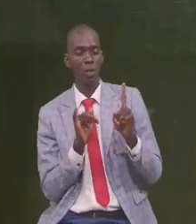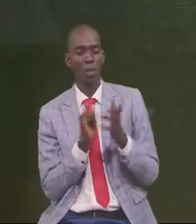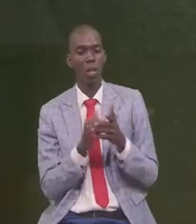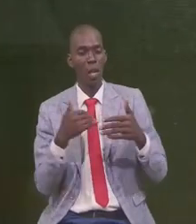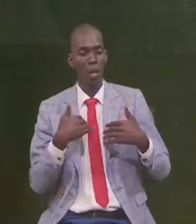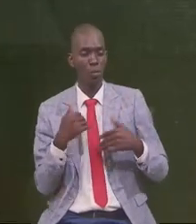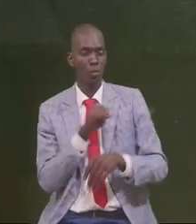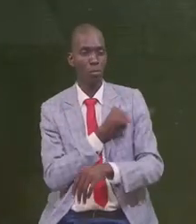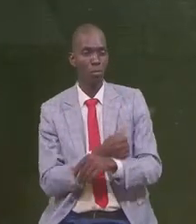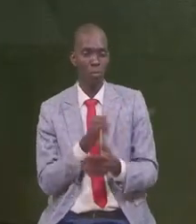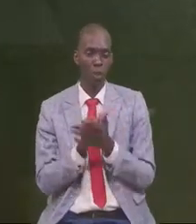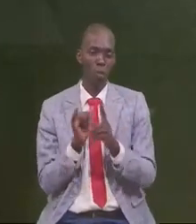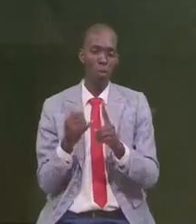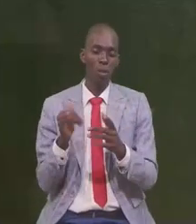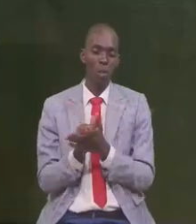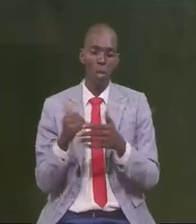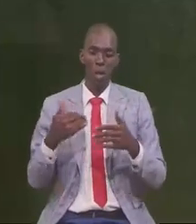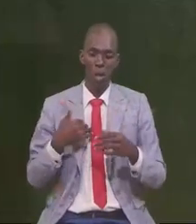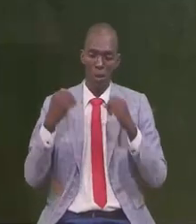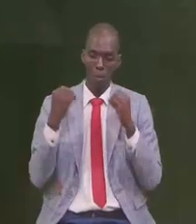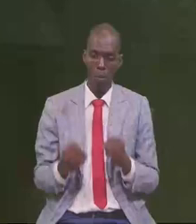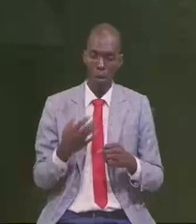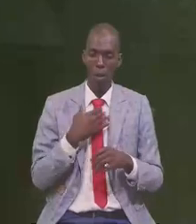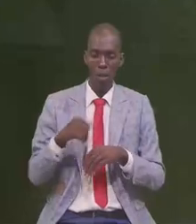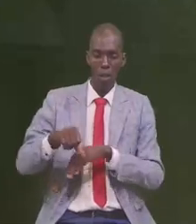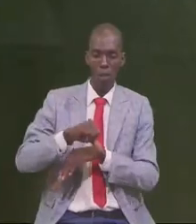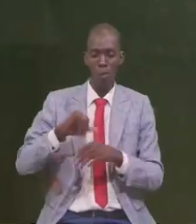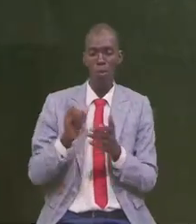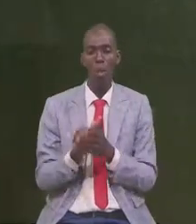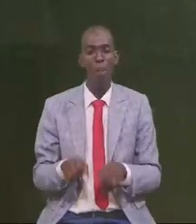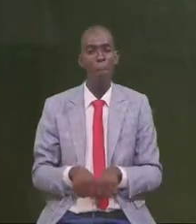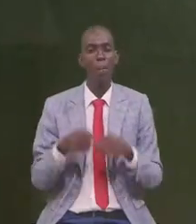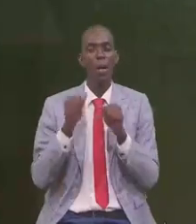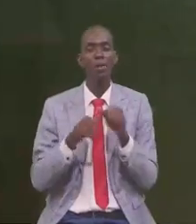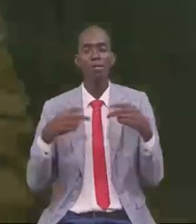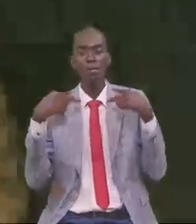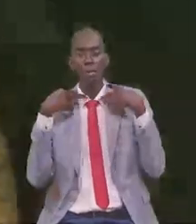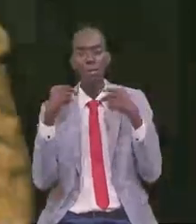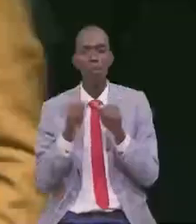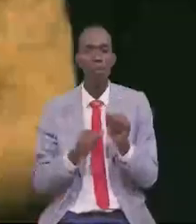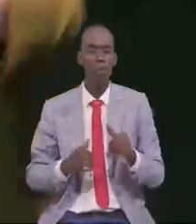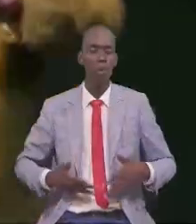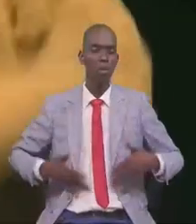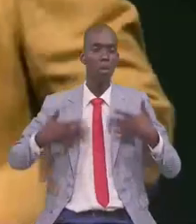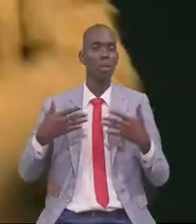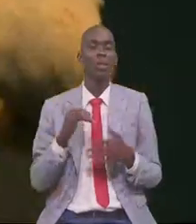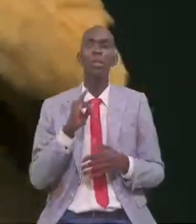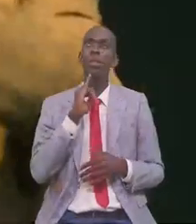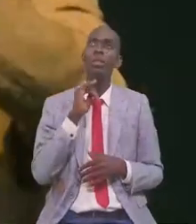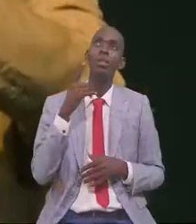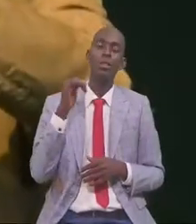la puissance, qui a l'onction qui brise tout joug de chaque vie, il est celui qui